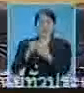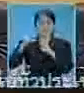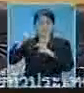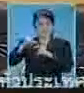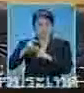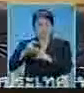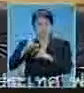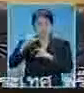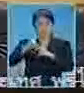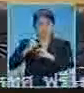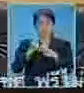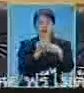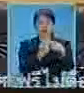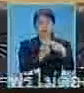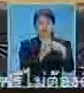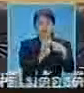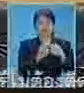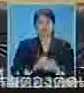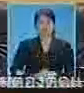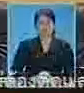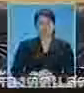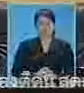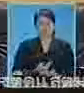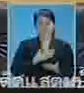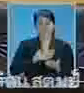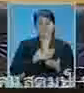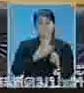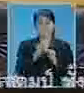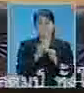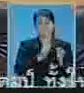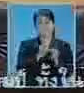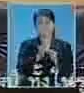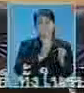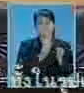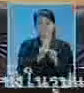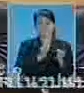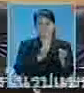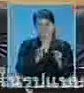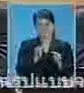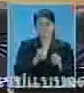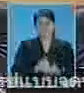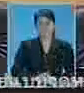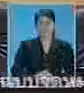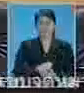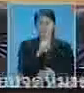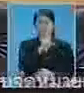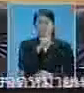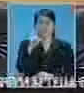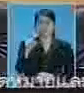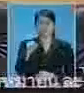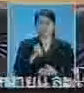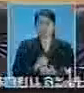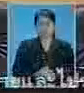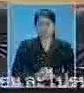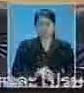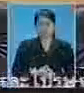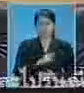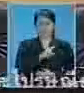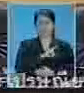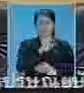ธานผ่านไปสู่ท่านสมาชิกนะครับว่า บทบาทหน้าที่ของรัฐมน